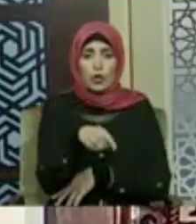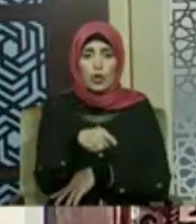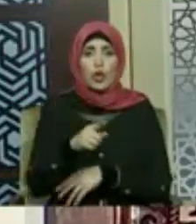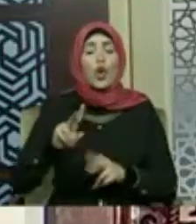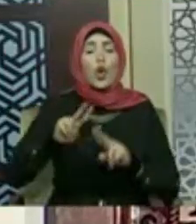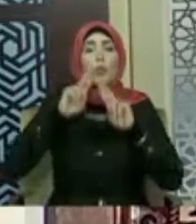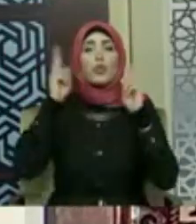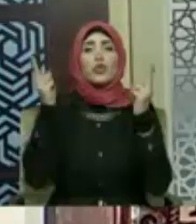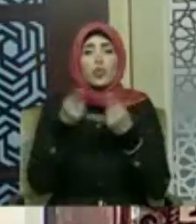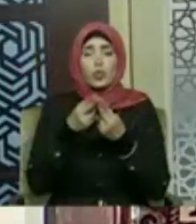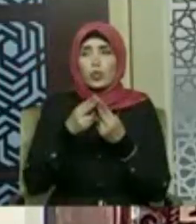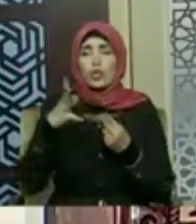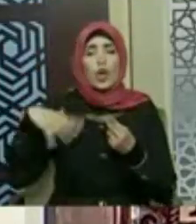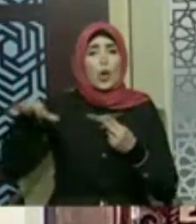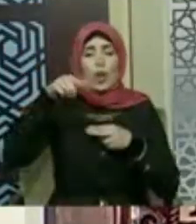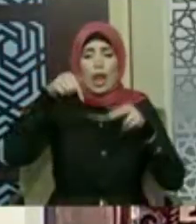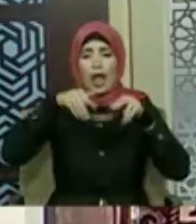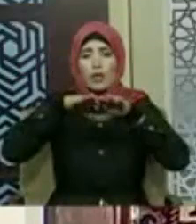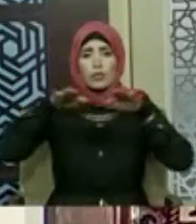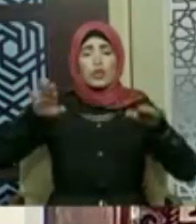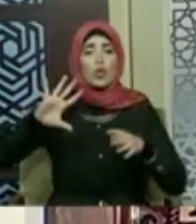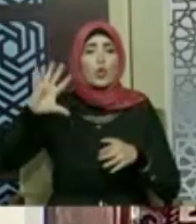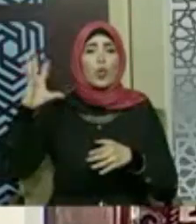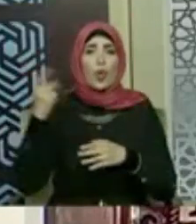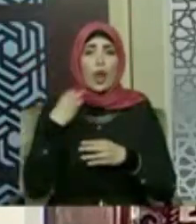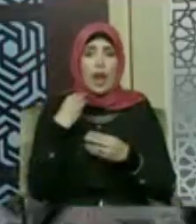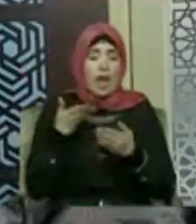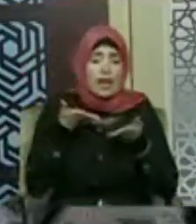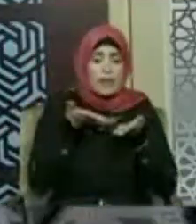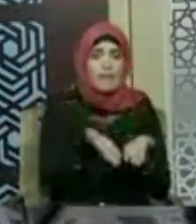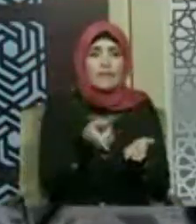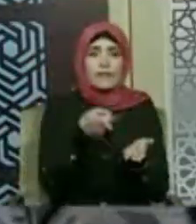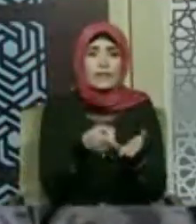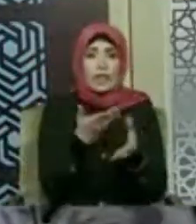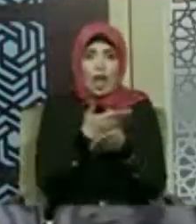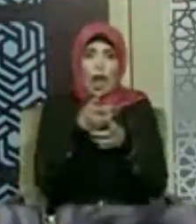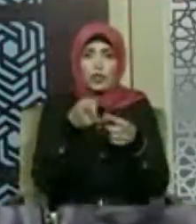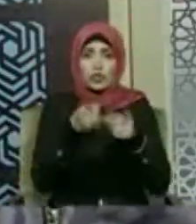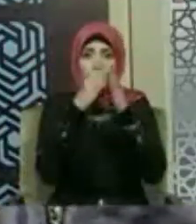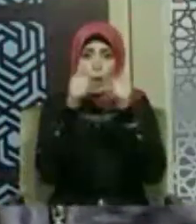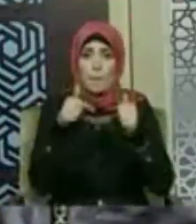وبالدنيا العارضة نفتديه. لنا وطن